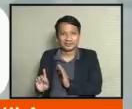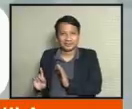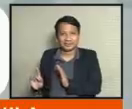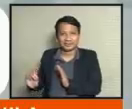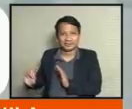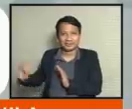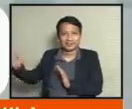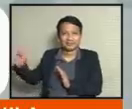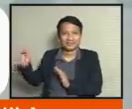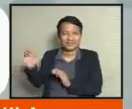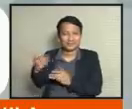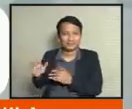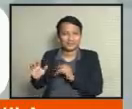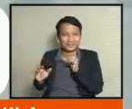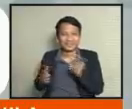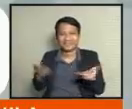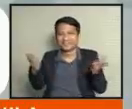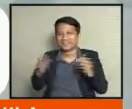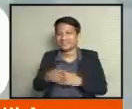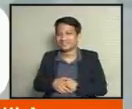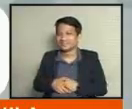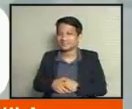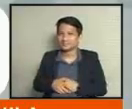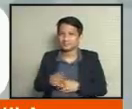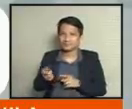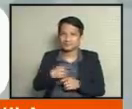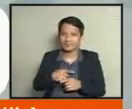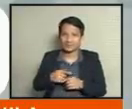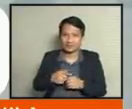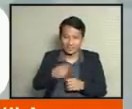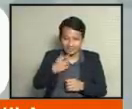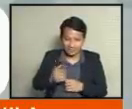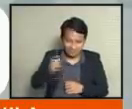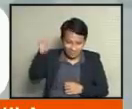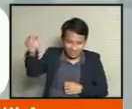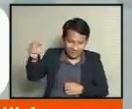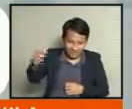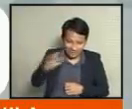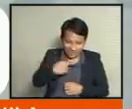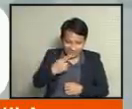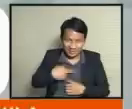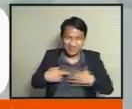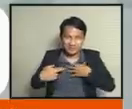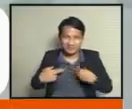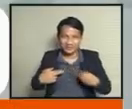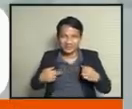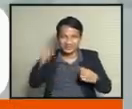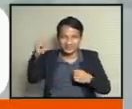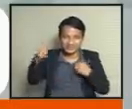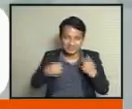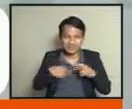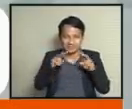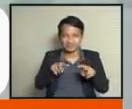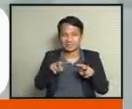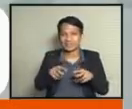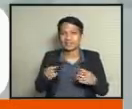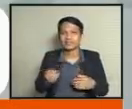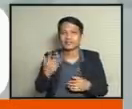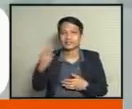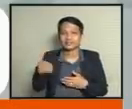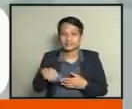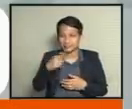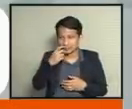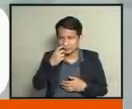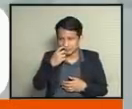Parang wala lang. Parang hindi mahalata. Ano yung taga-sigaw ka rin sa pula, sa puti? Hindi po. Ano lang? Nanonood lang po. Magkano pinupusta